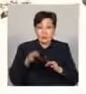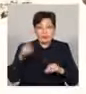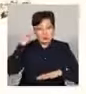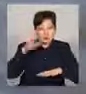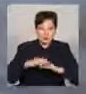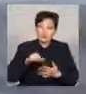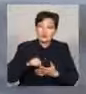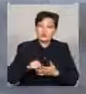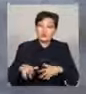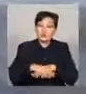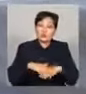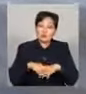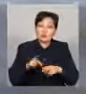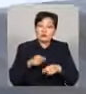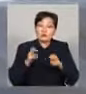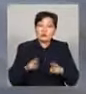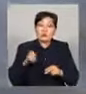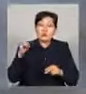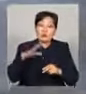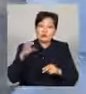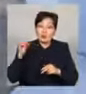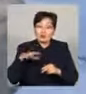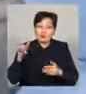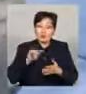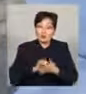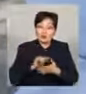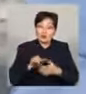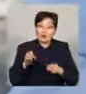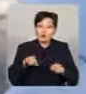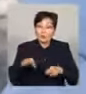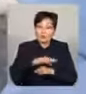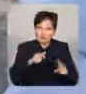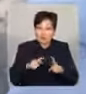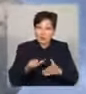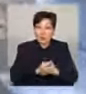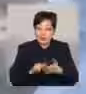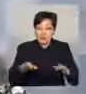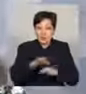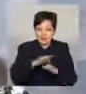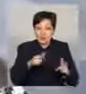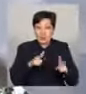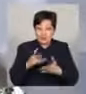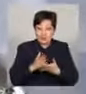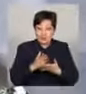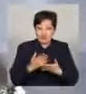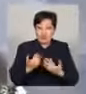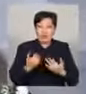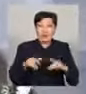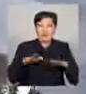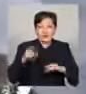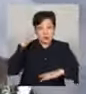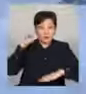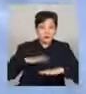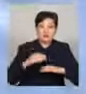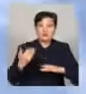әкімдік өкілдері жұрт қауіпсіздігі үшін бағдаршам орнату жобасын әзірлепті. Тіпті оның сметалық құжаттары да бүтін. Сөздеріне сенсек, жергілікті